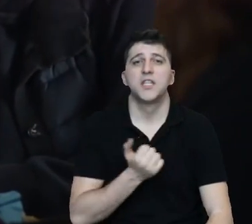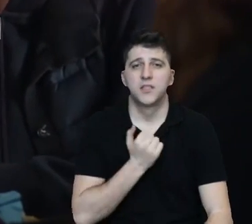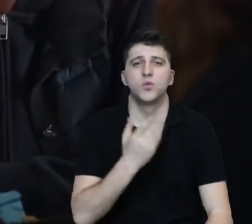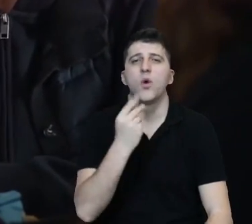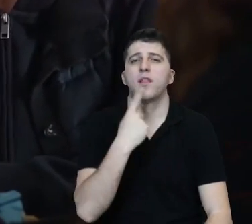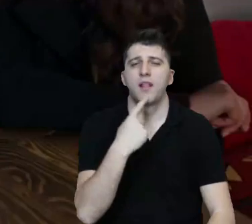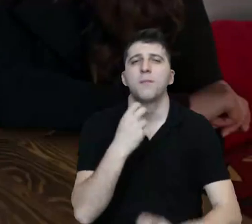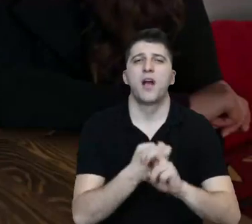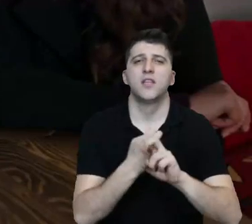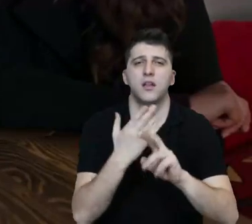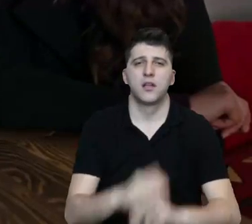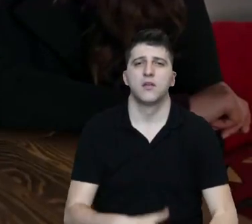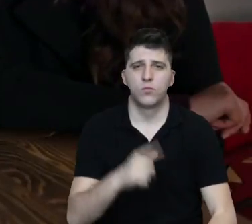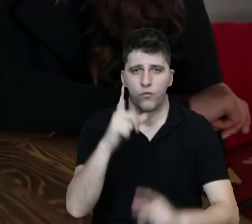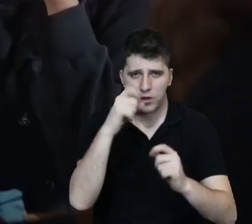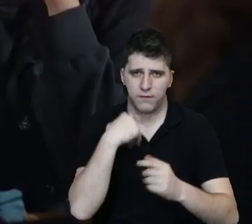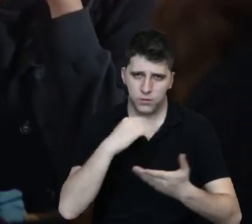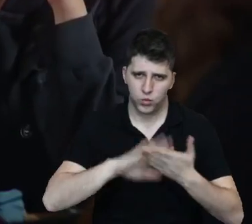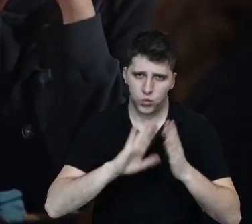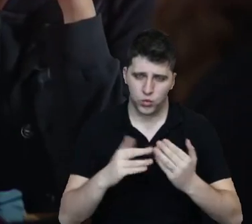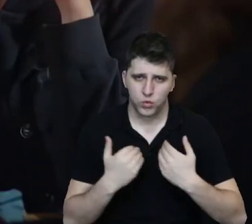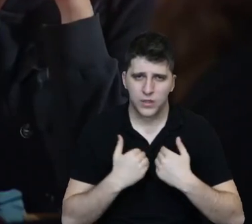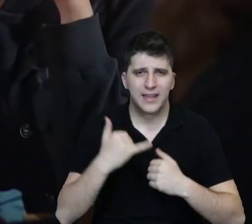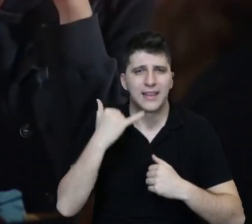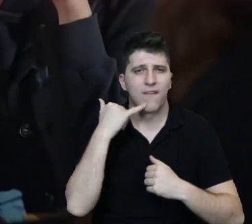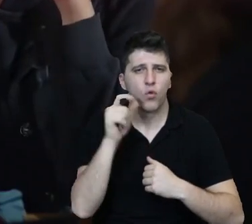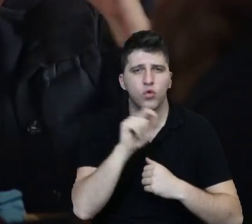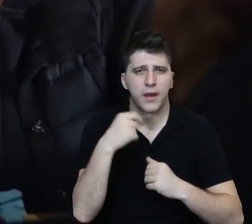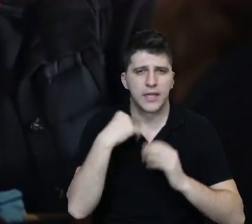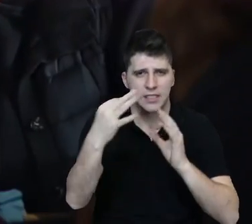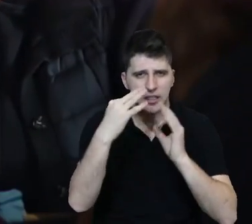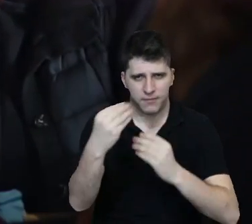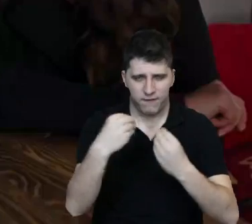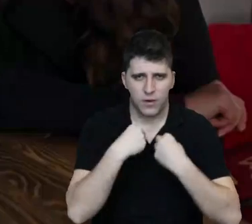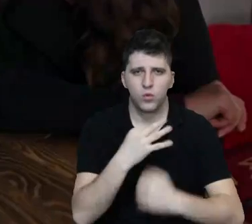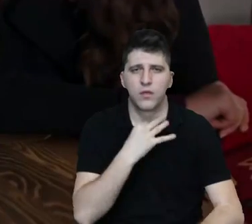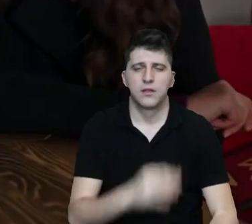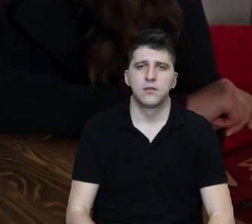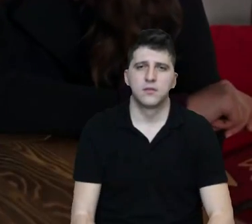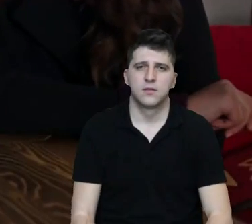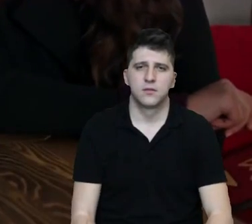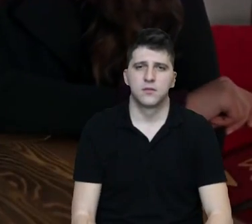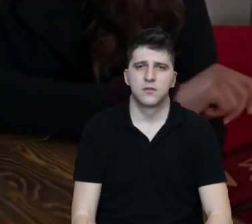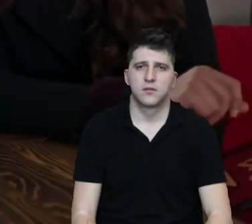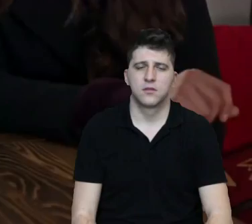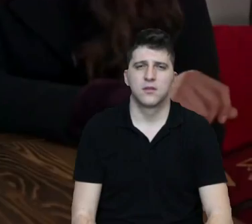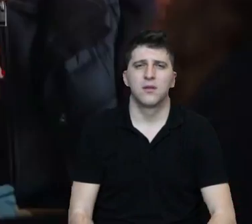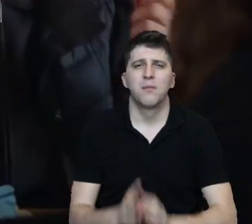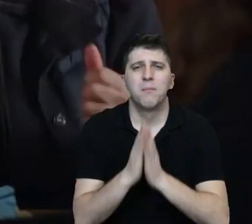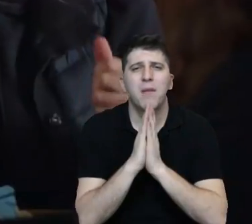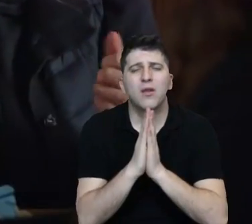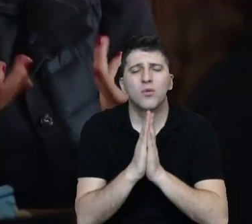Çok da tatlı maşallah. Bu fotoğraf bizde kalsın. Telefon numaralarınızı da irtibat için bize verin lütfen. Pardon